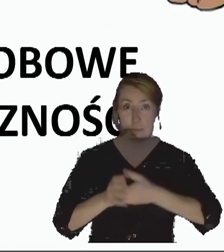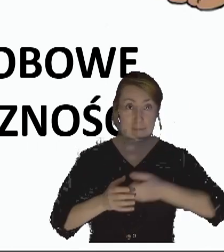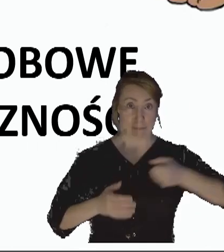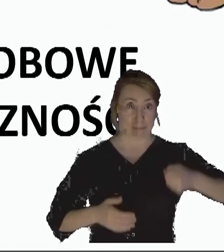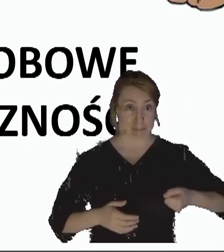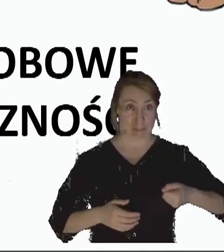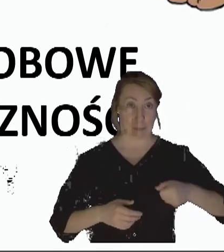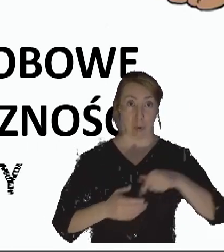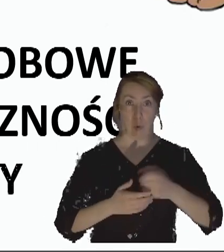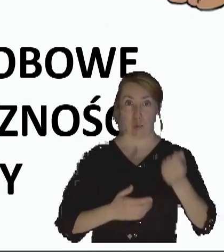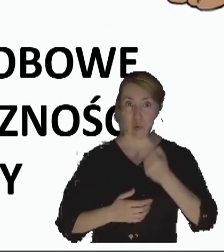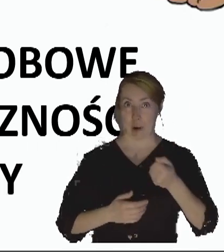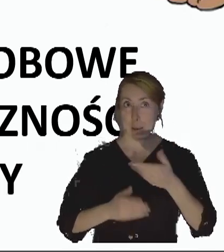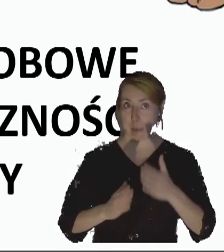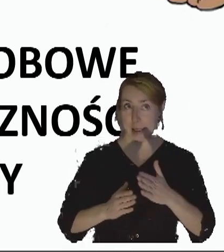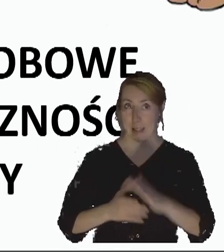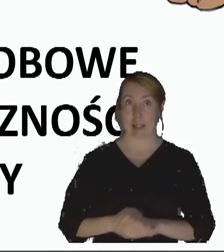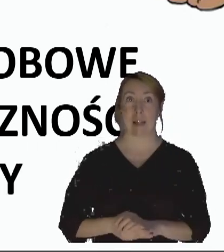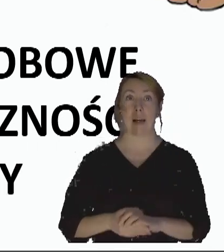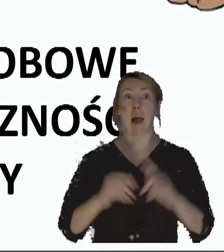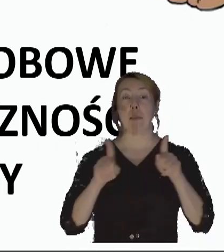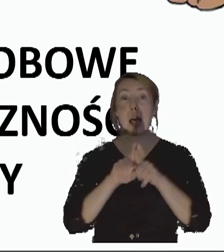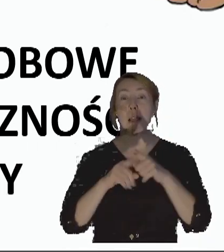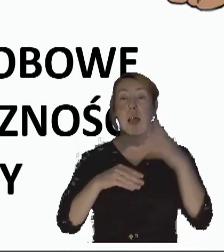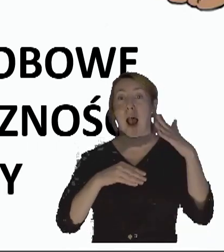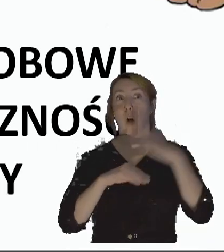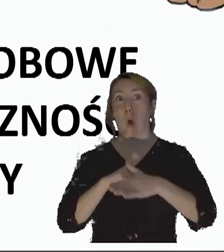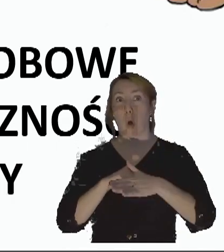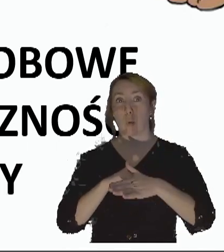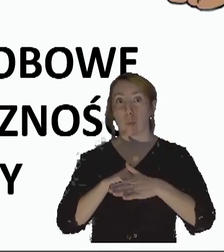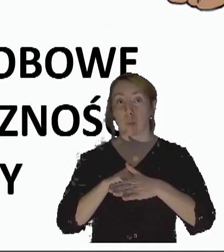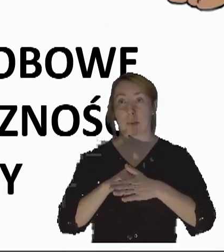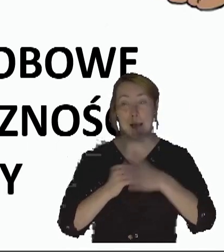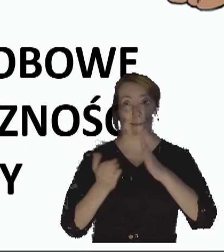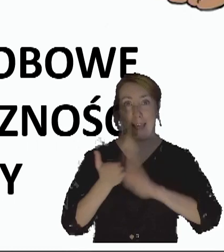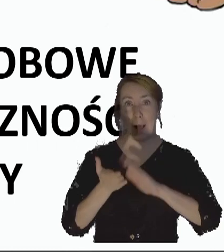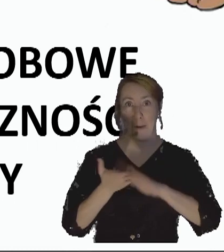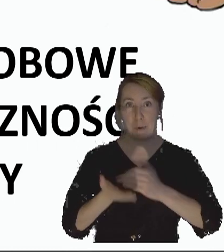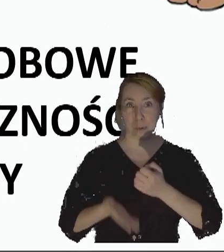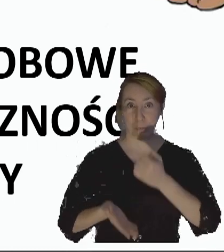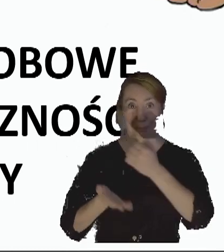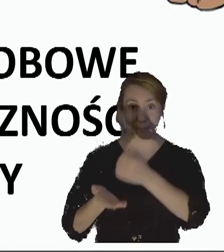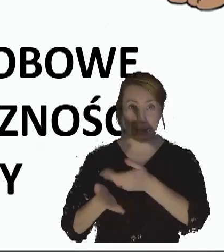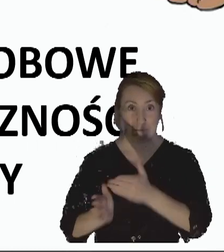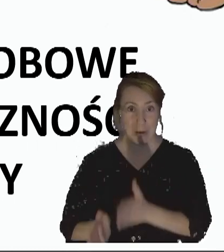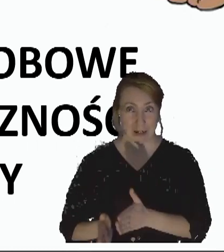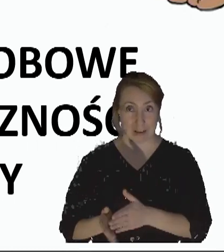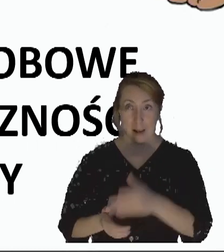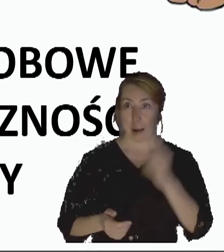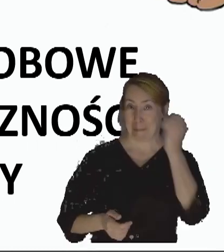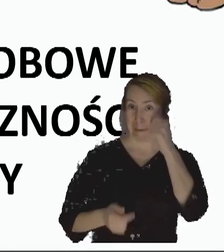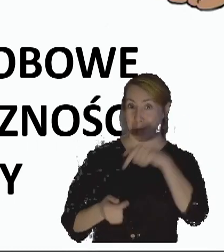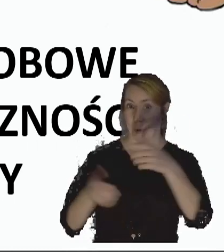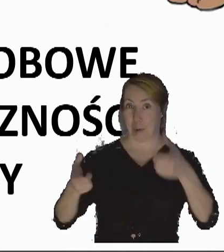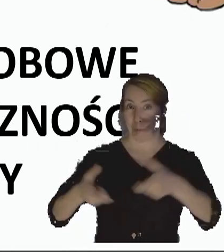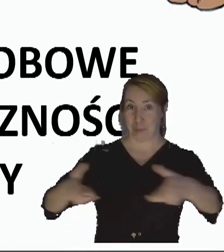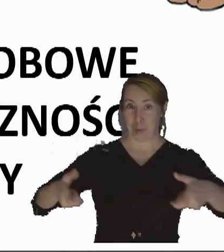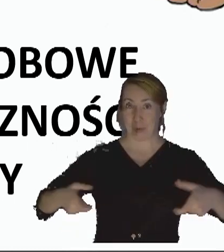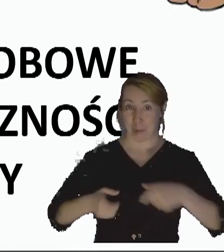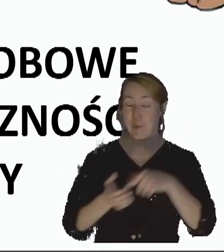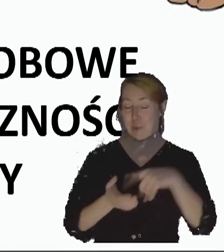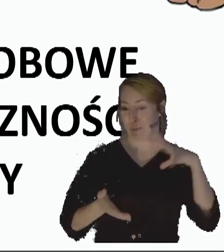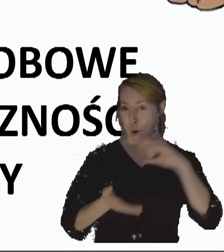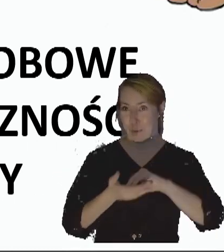będą w użyciu, oraz na końcu, tak, znakomite nagrody. Pamiętacie Państwo to pudełko? To się jeszcze